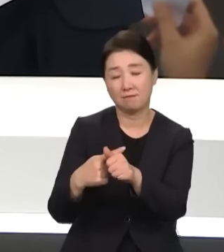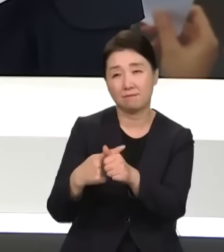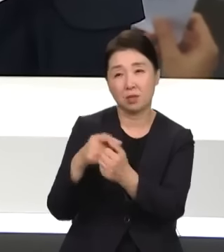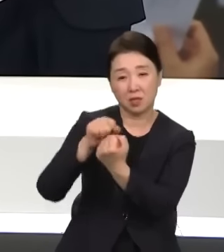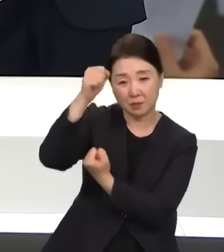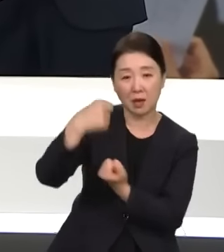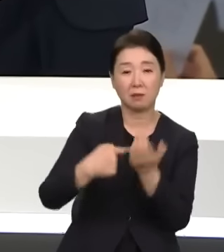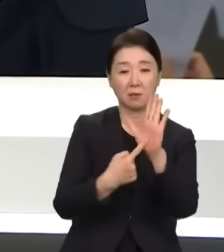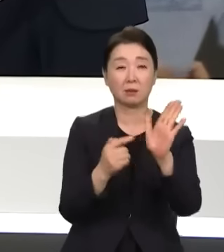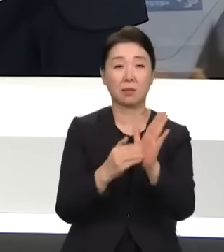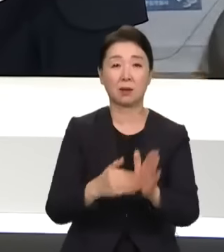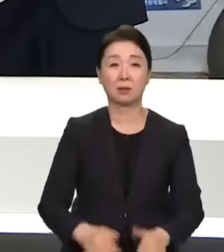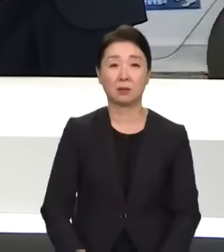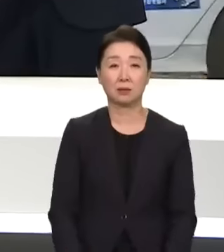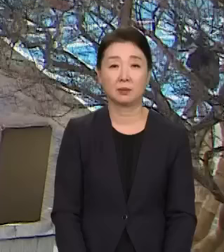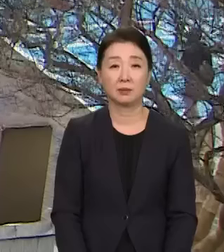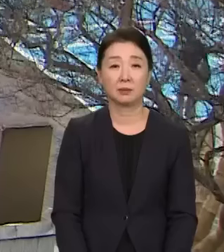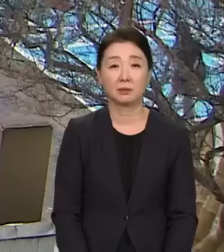기자가 취재했습니다.